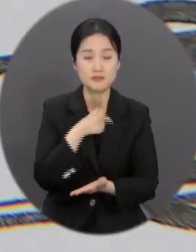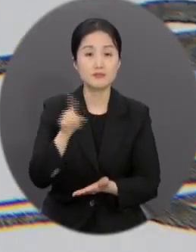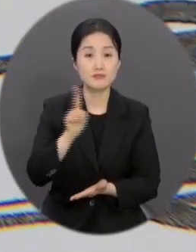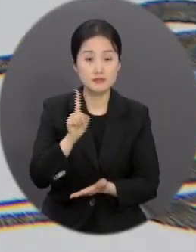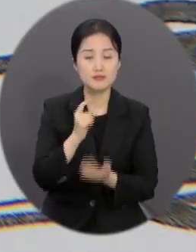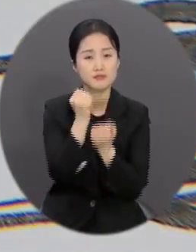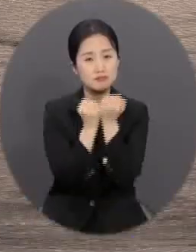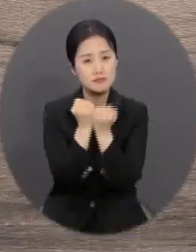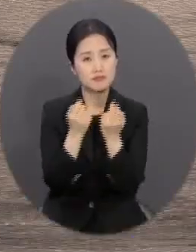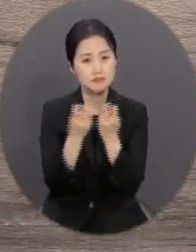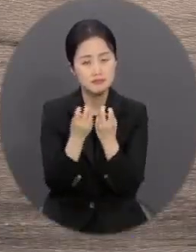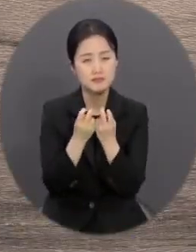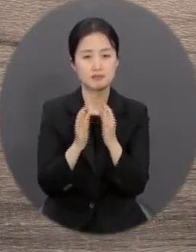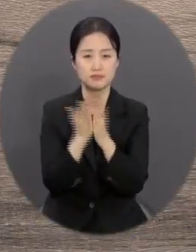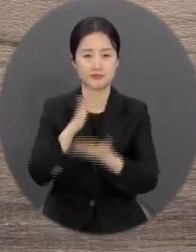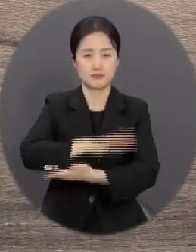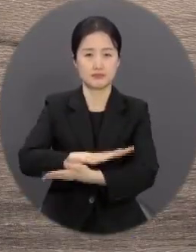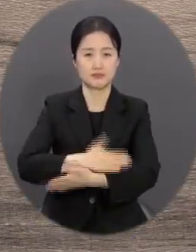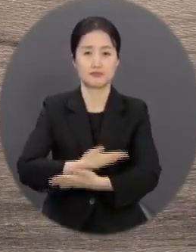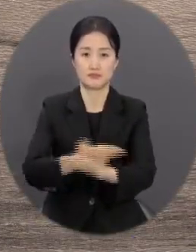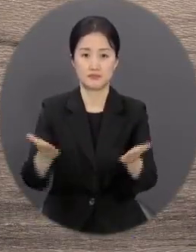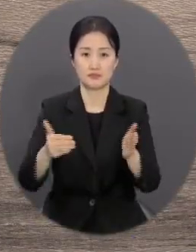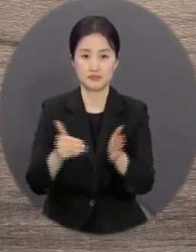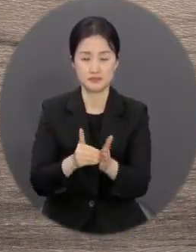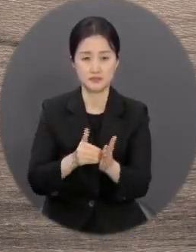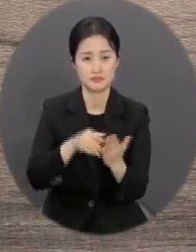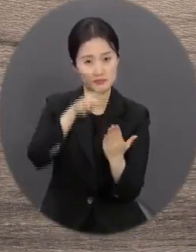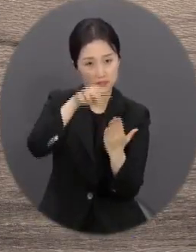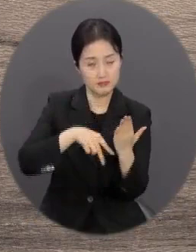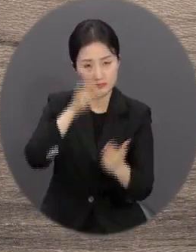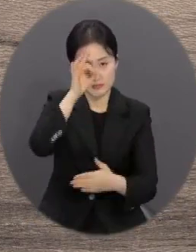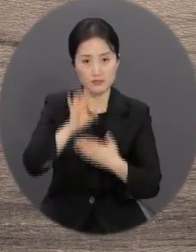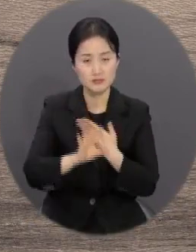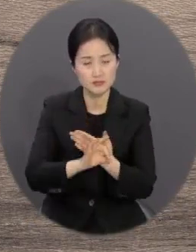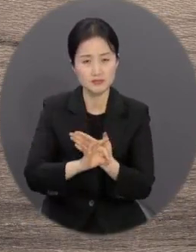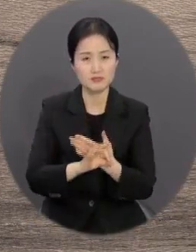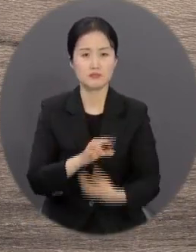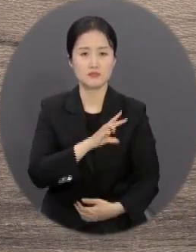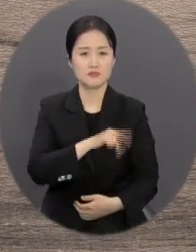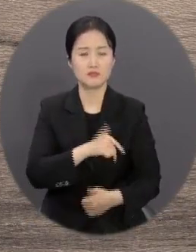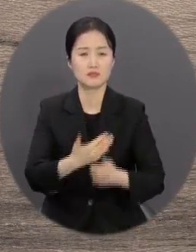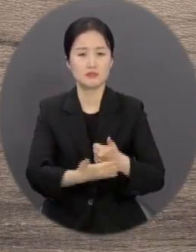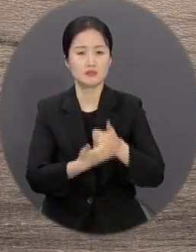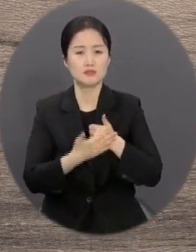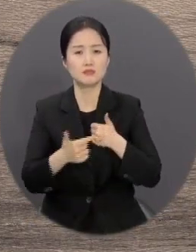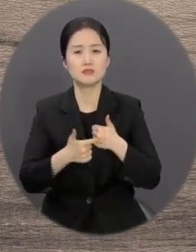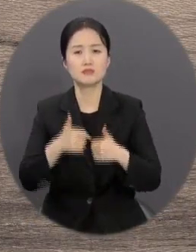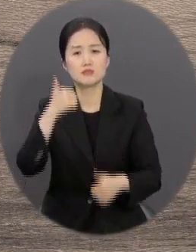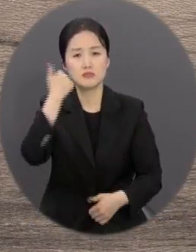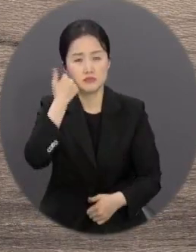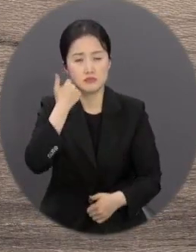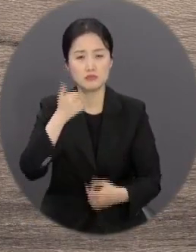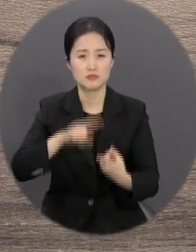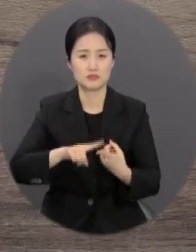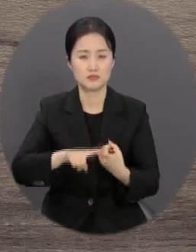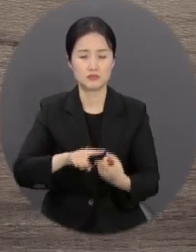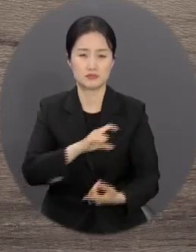자료입니다. 입당 원서 제출 시 어떤 후보자를 돕기 위한 것인지를 반드시 명시하라고 돼